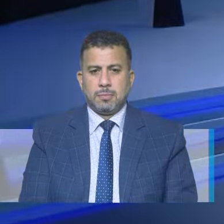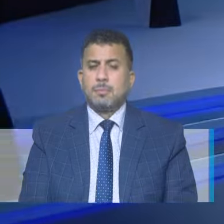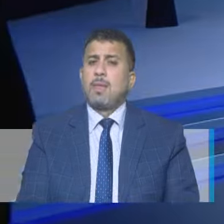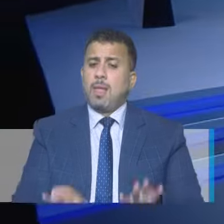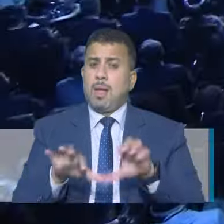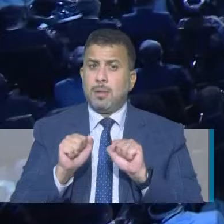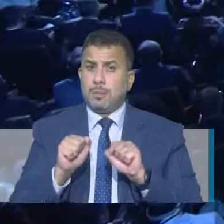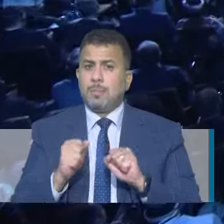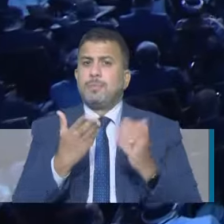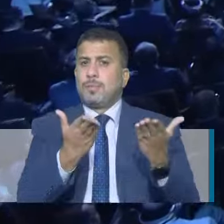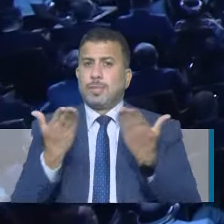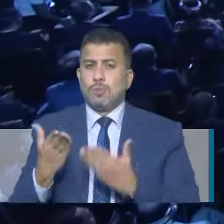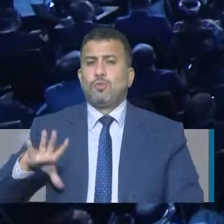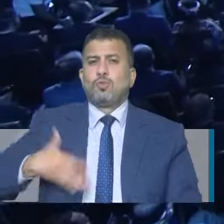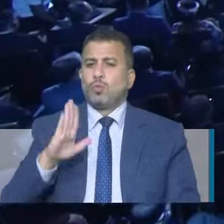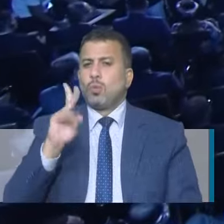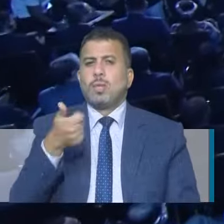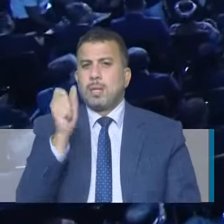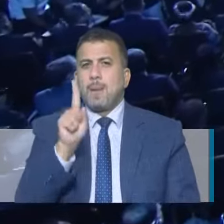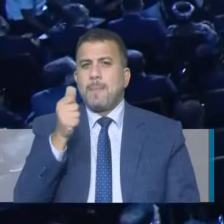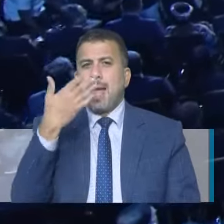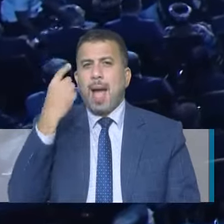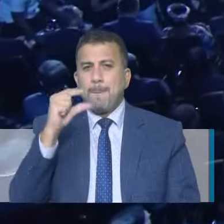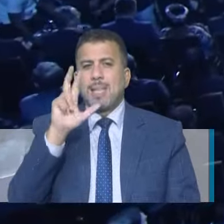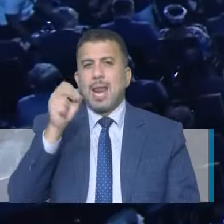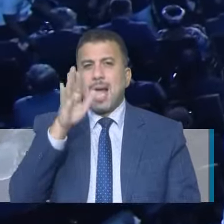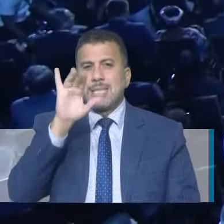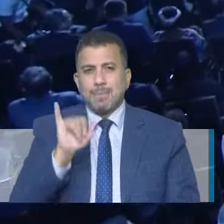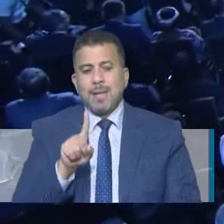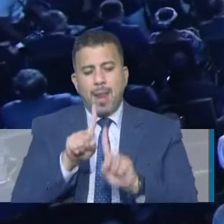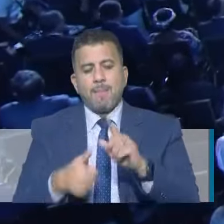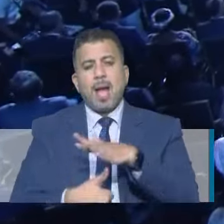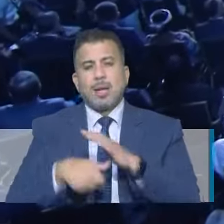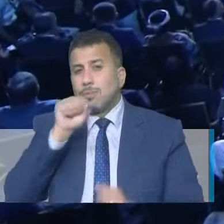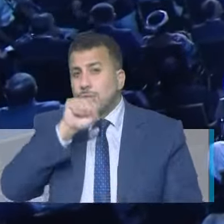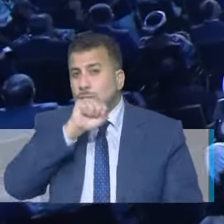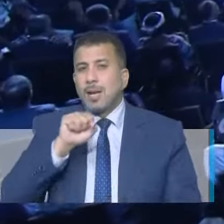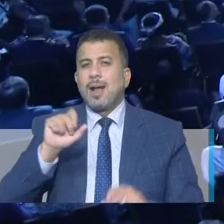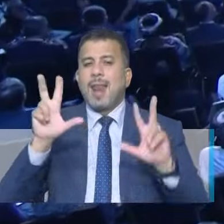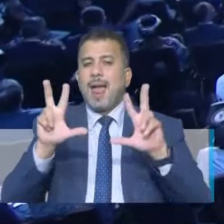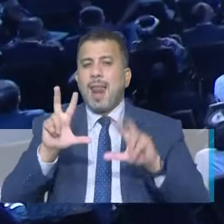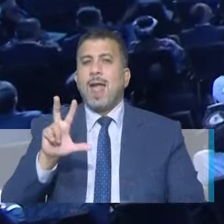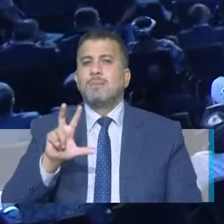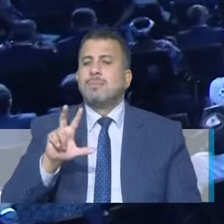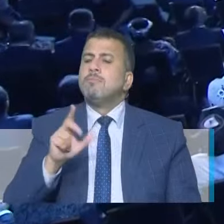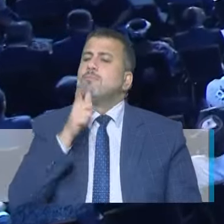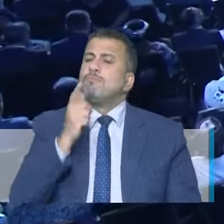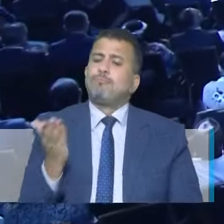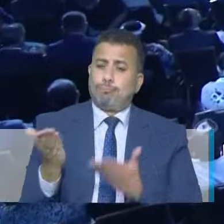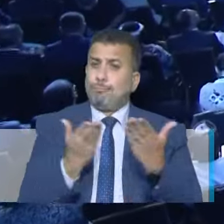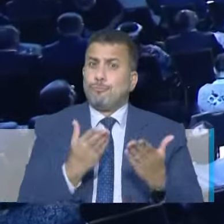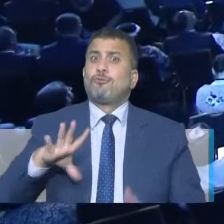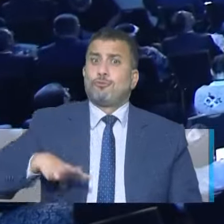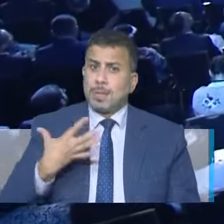عقب ذلك تمت دعوه سمو الشيخ سلطان بن احمد بن سلطان القاسمي نائب حاكم الشارقه ورئيس مجلس الشارقه للاعلام